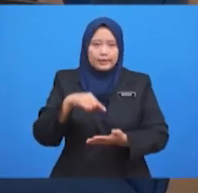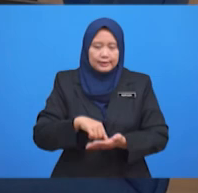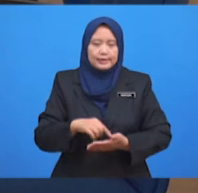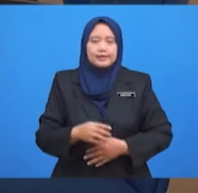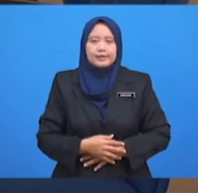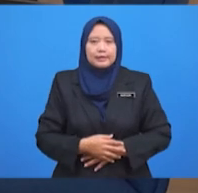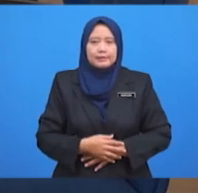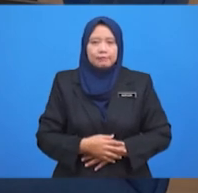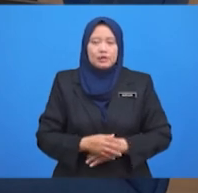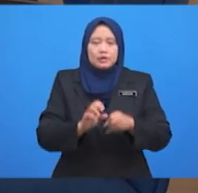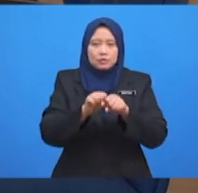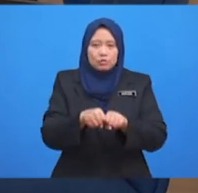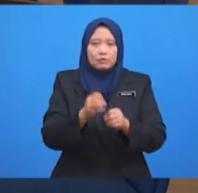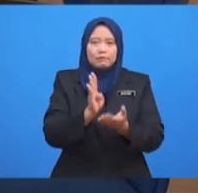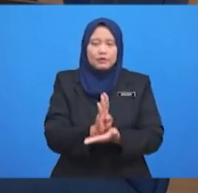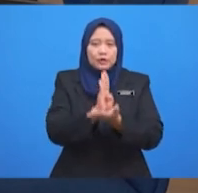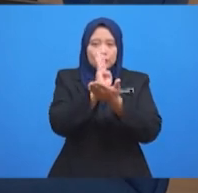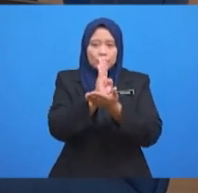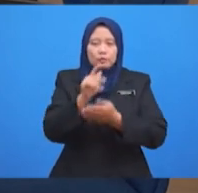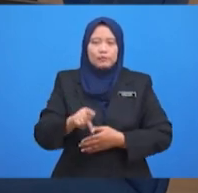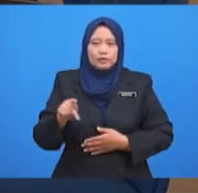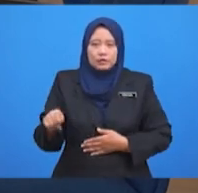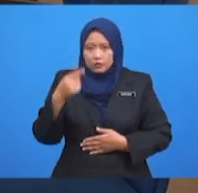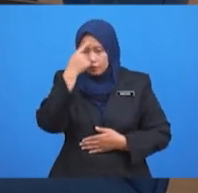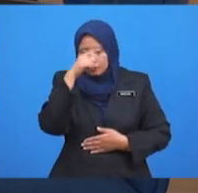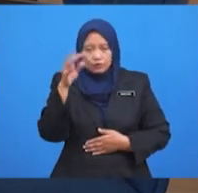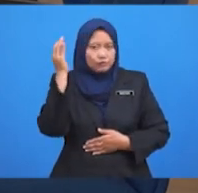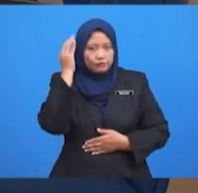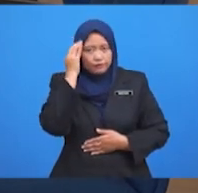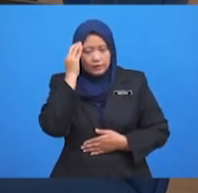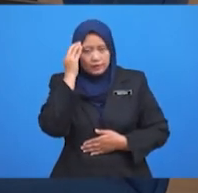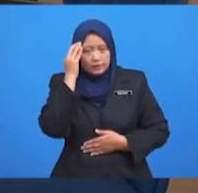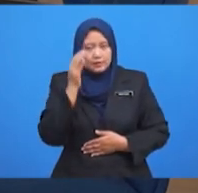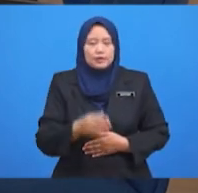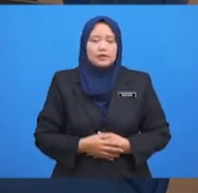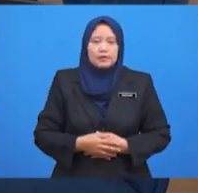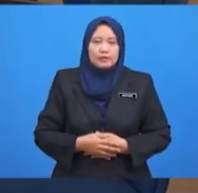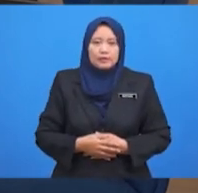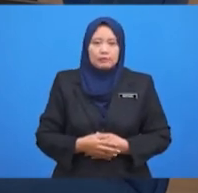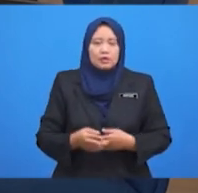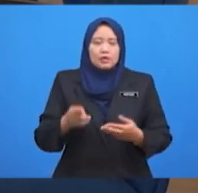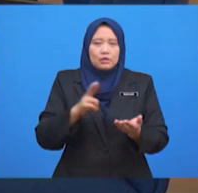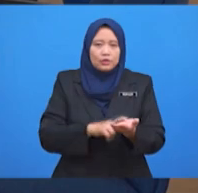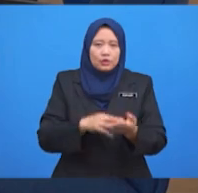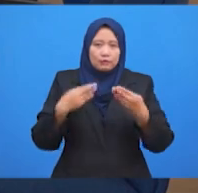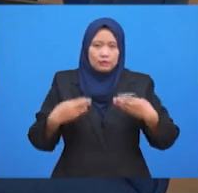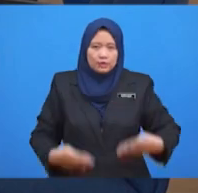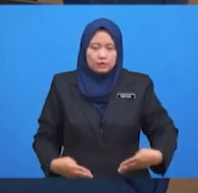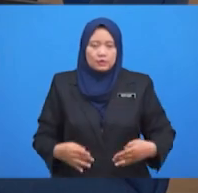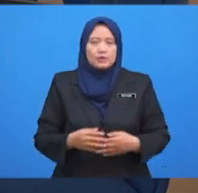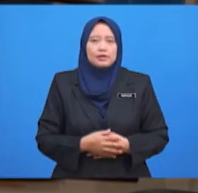perkongsian ini dapat membantu pelajar dalam memahami perkhidmatan rawatan badan elektroterapi menggunakan